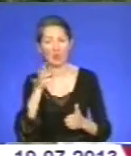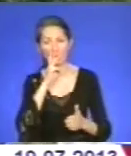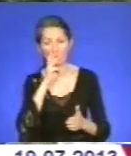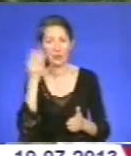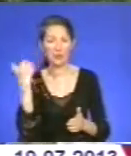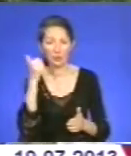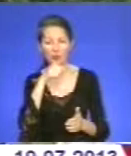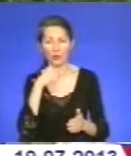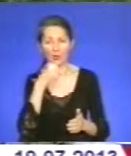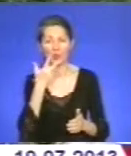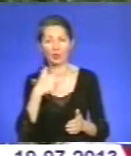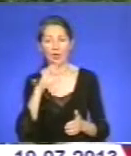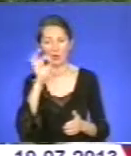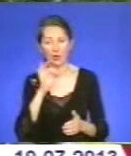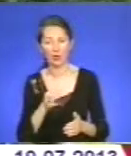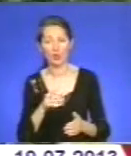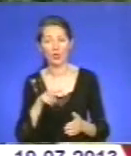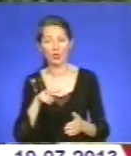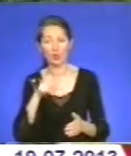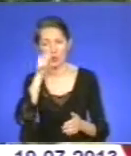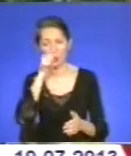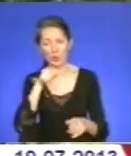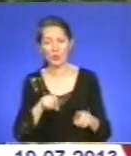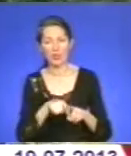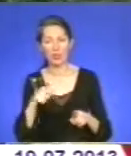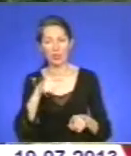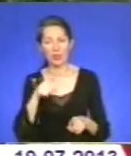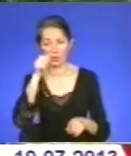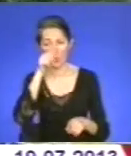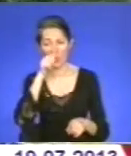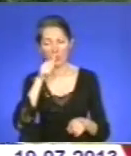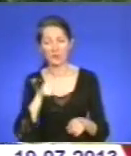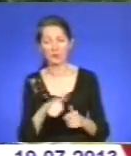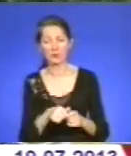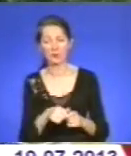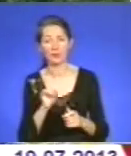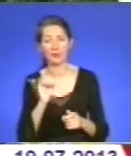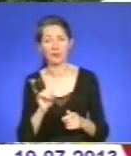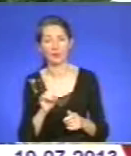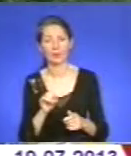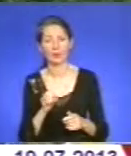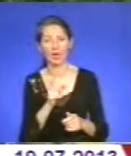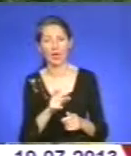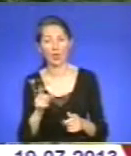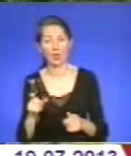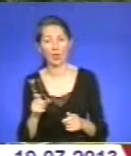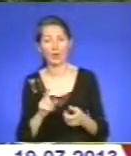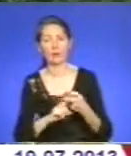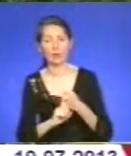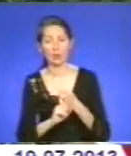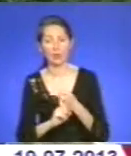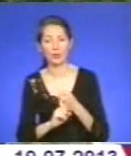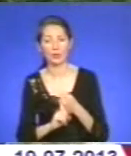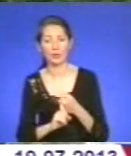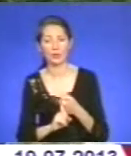за минулий рік 30% за листопад місяць, а також за грудень місяць. І люди в зв'язку